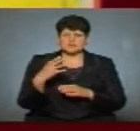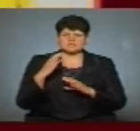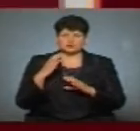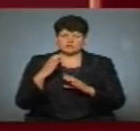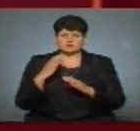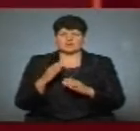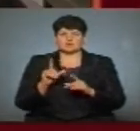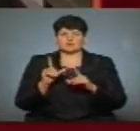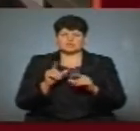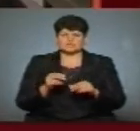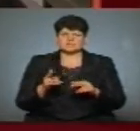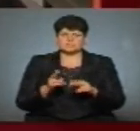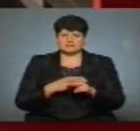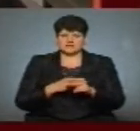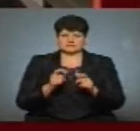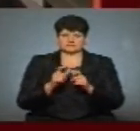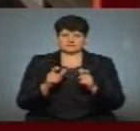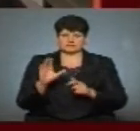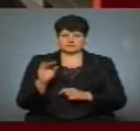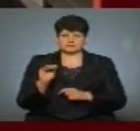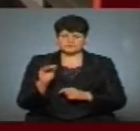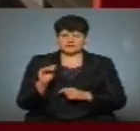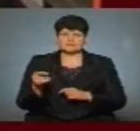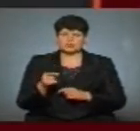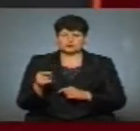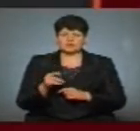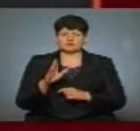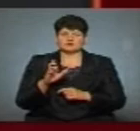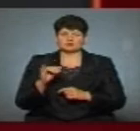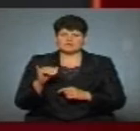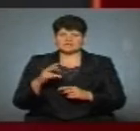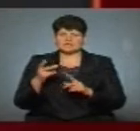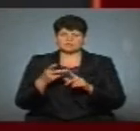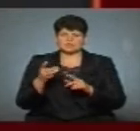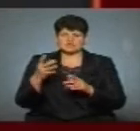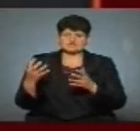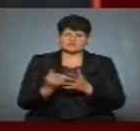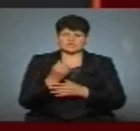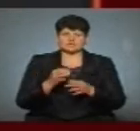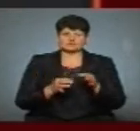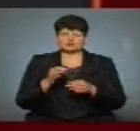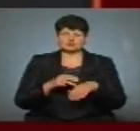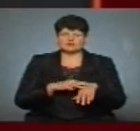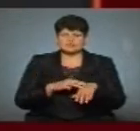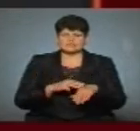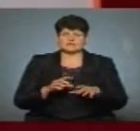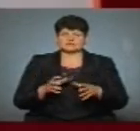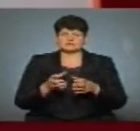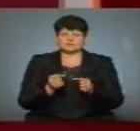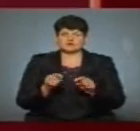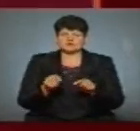без перепусток. Тернополянин Володимир Букатка вдруге виграв суд у поліцейських, які затримали його за порушення